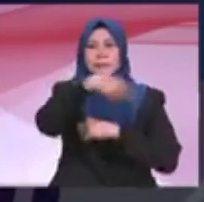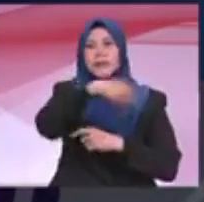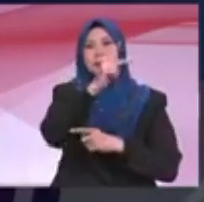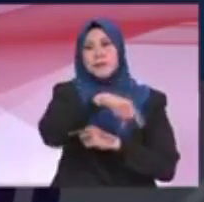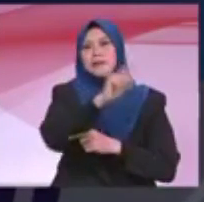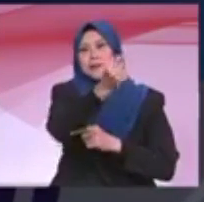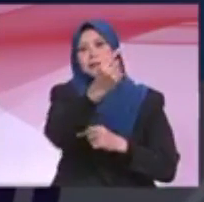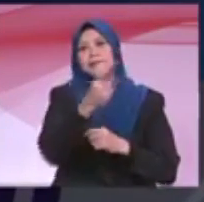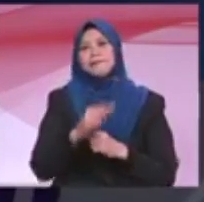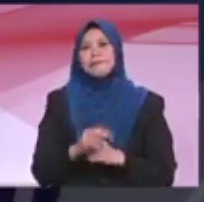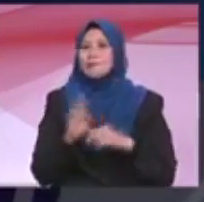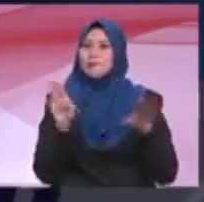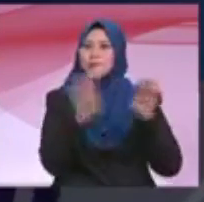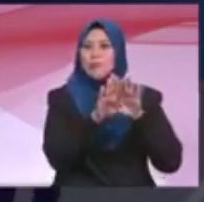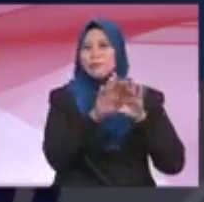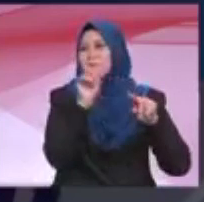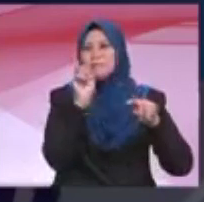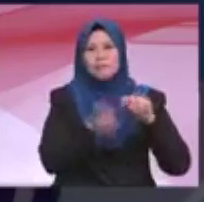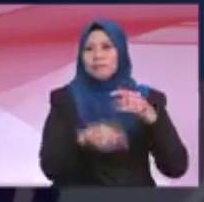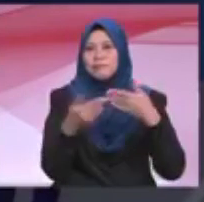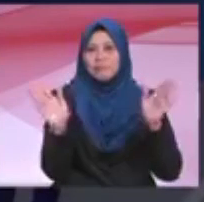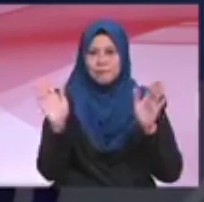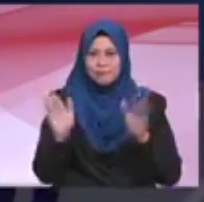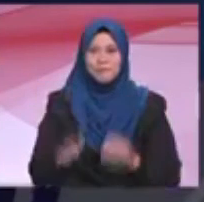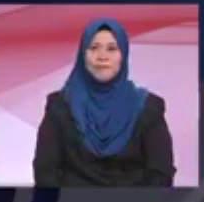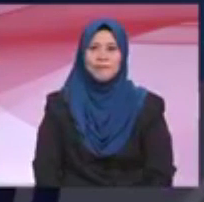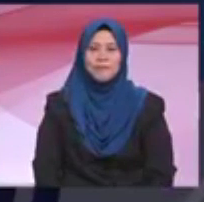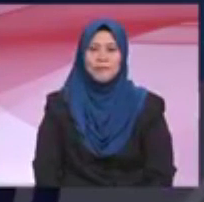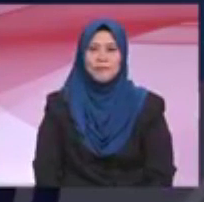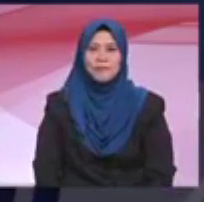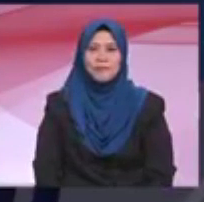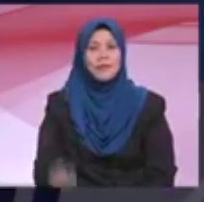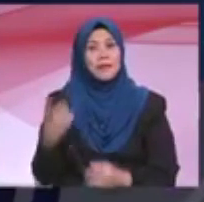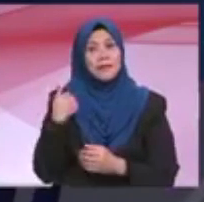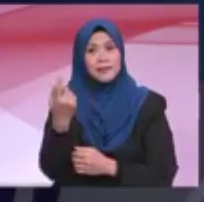Right? Thank you. Terima kasih. Ada lagi?